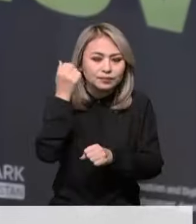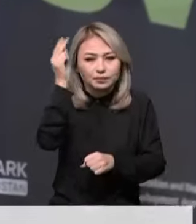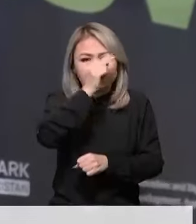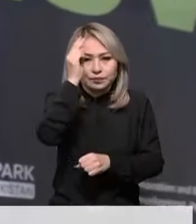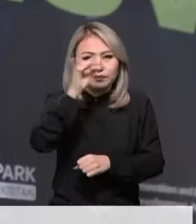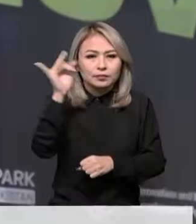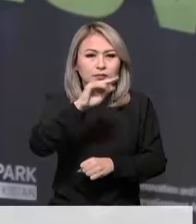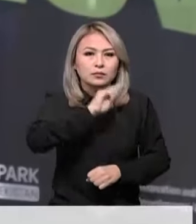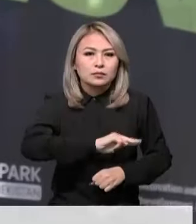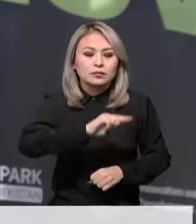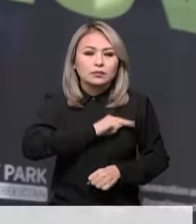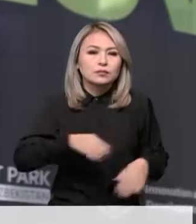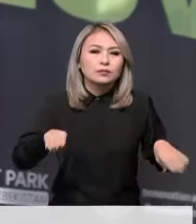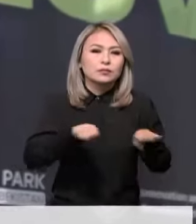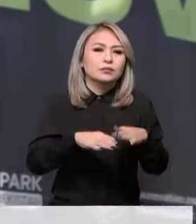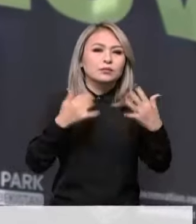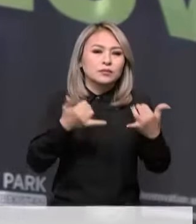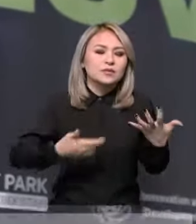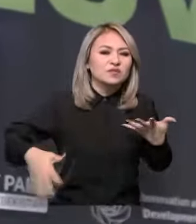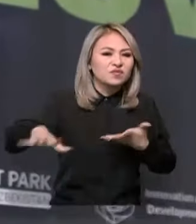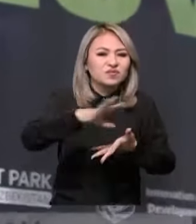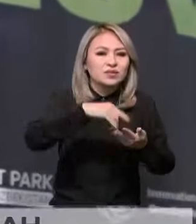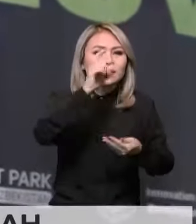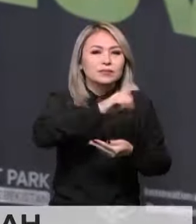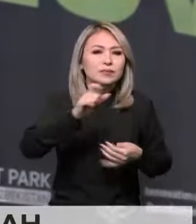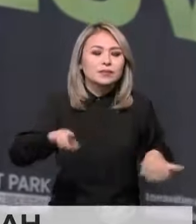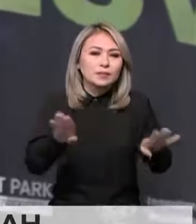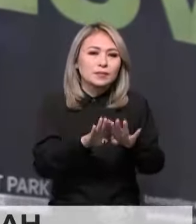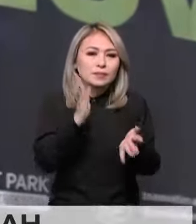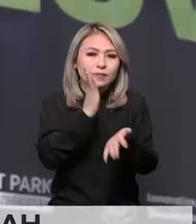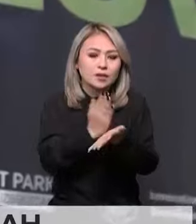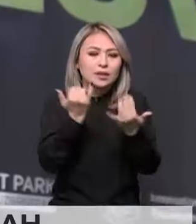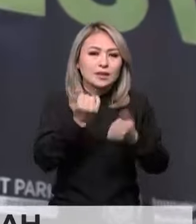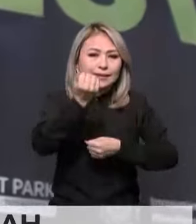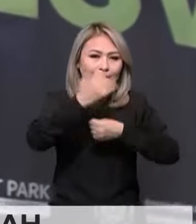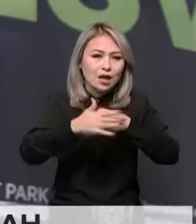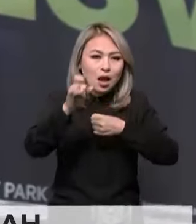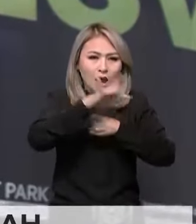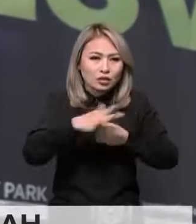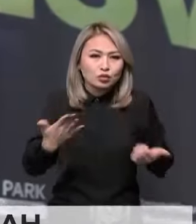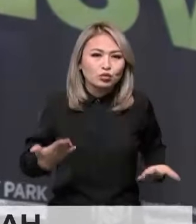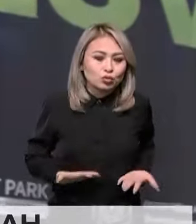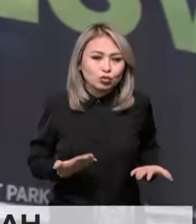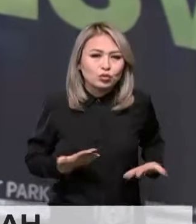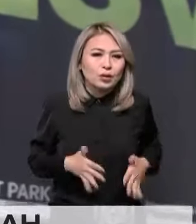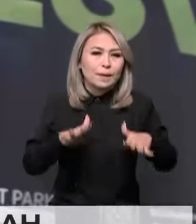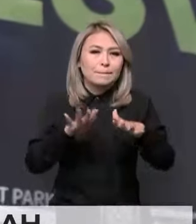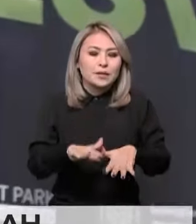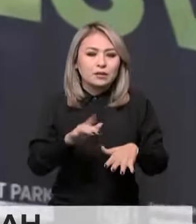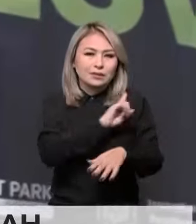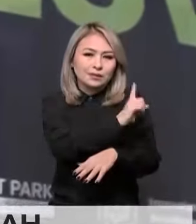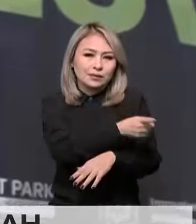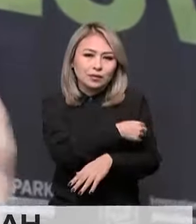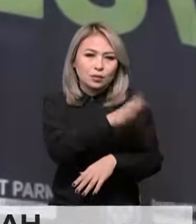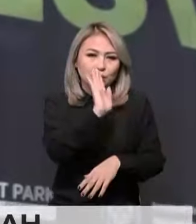және жұмыс істеу мүмкіндігі қазір барлық адамға бірдей беріліп отыр. Сондықтан орталық Еуразия тұрғындары бұл трендке елеулі күш